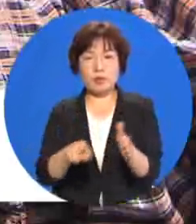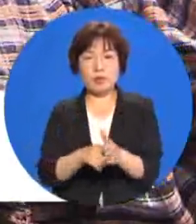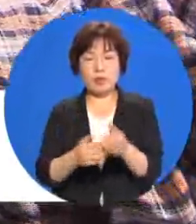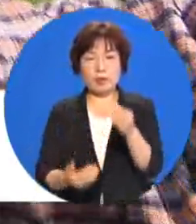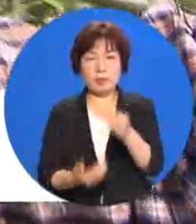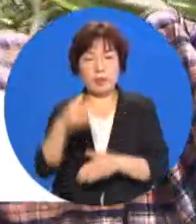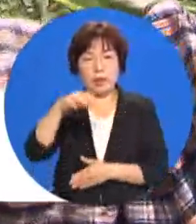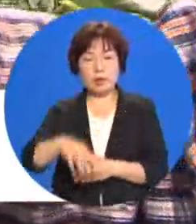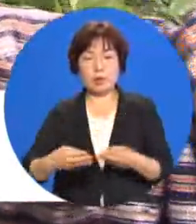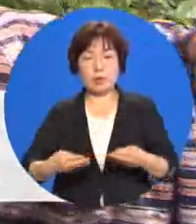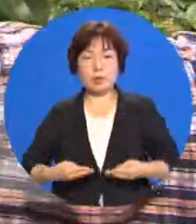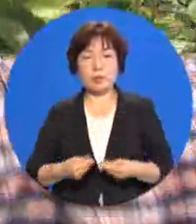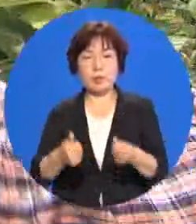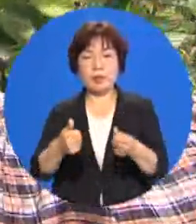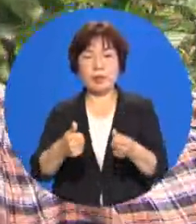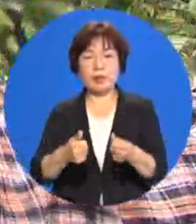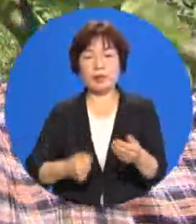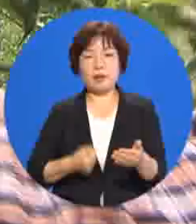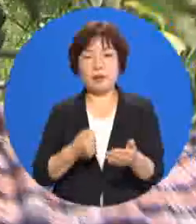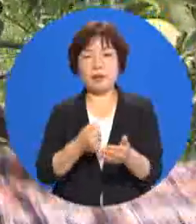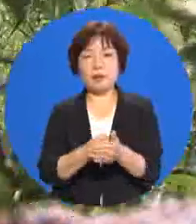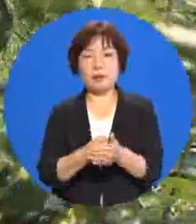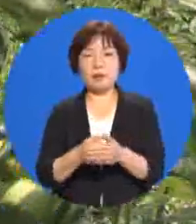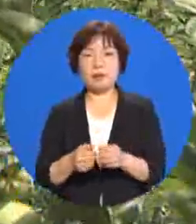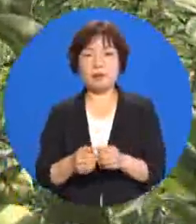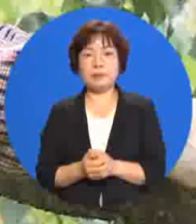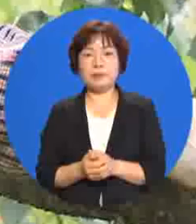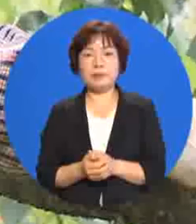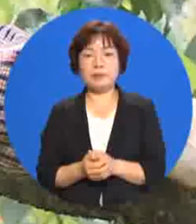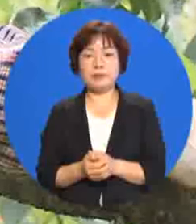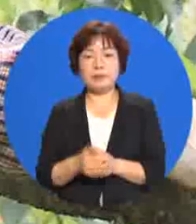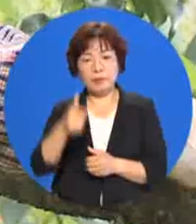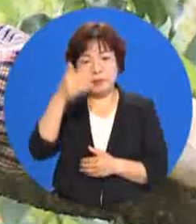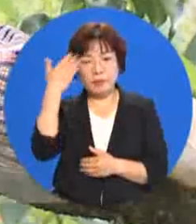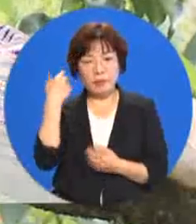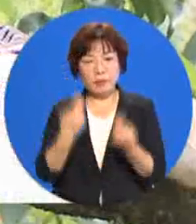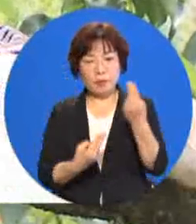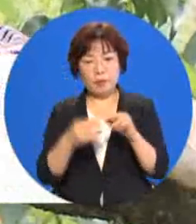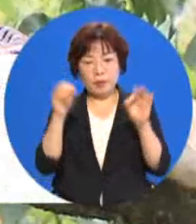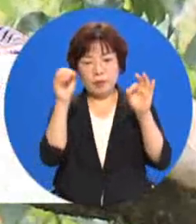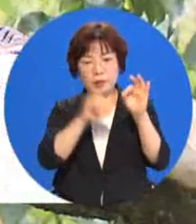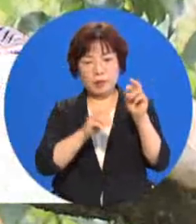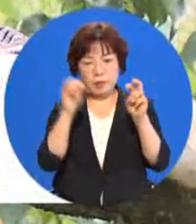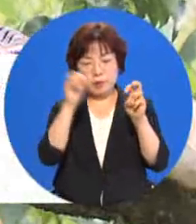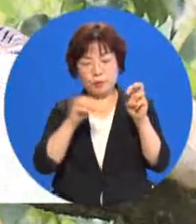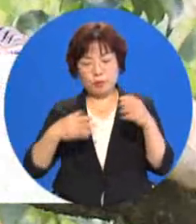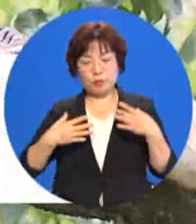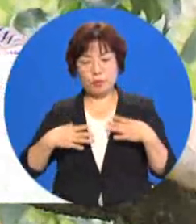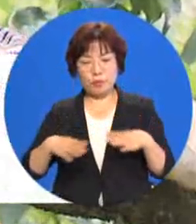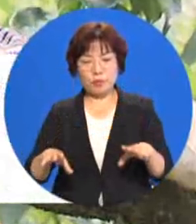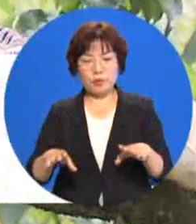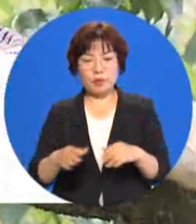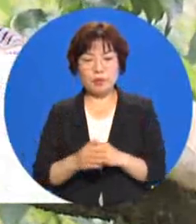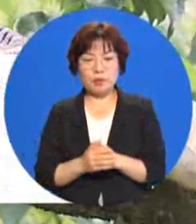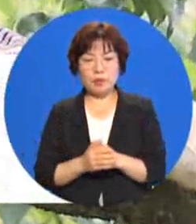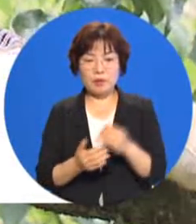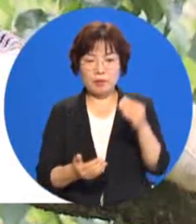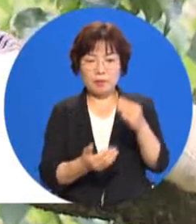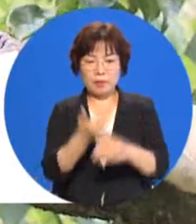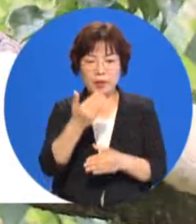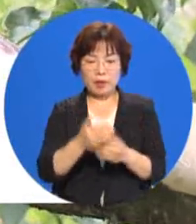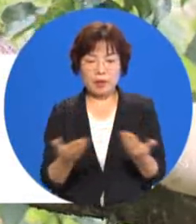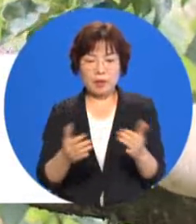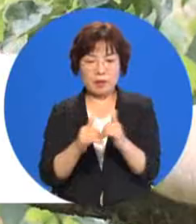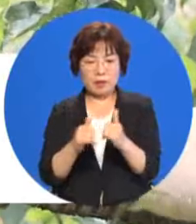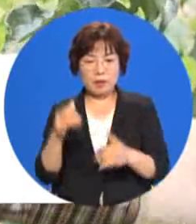산지 폐기라는 최후의 수단까지 동원했습니다. 옛날에 비해 30% 정도 포기를 해버려. 생산해도